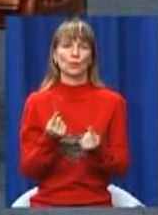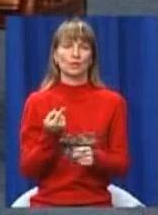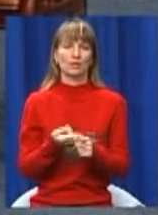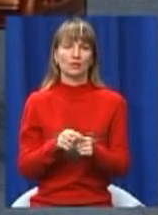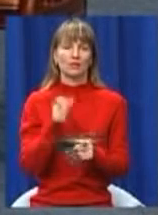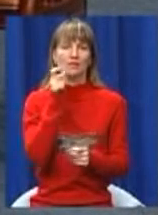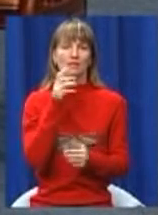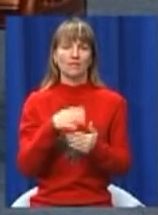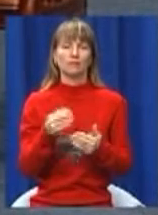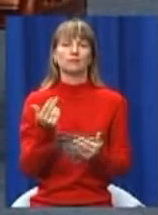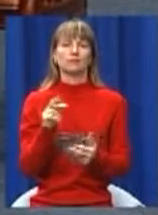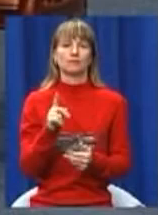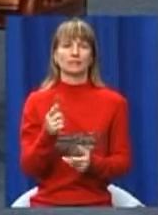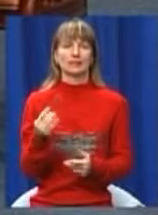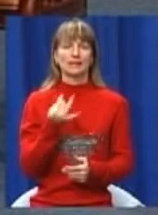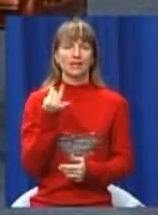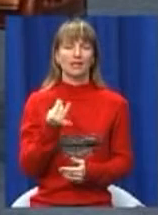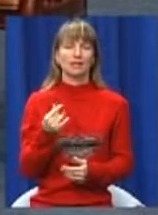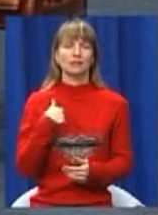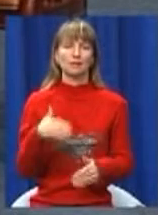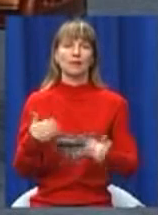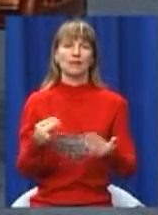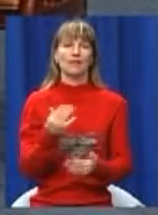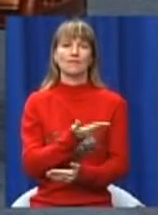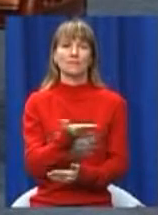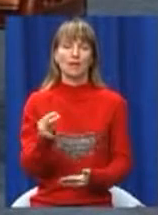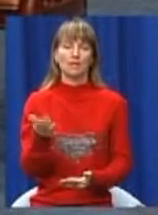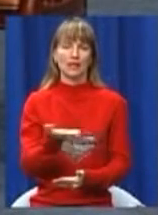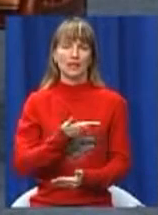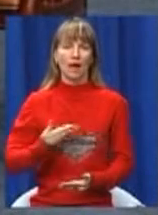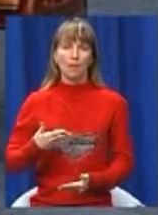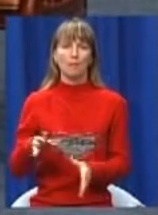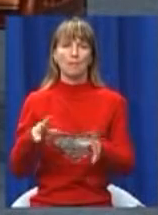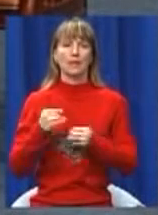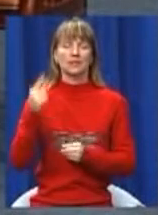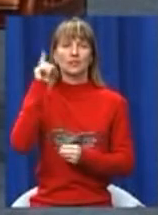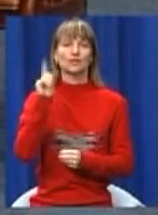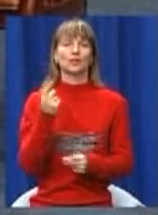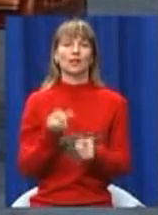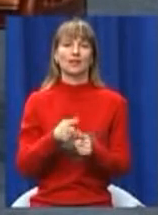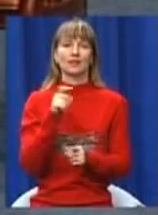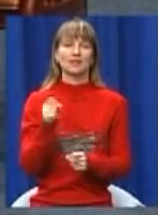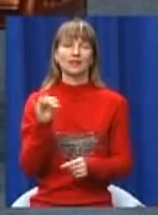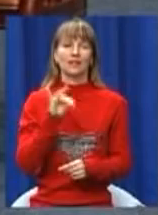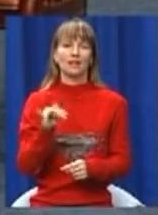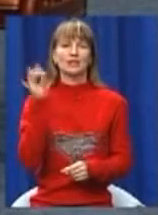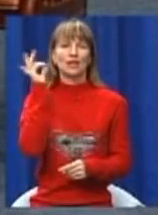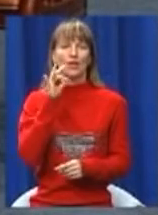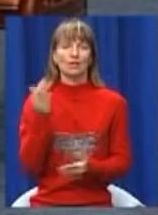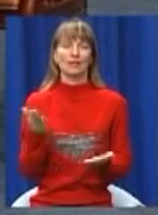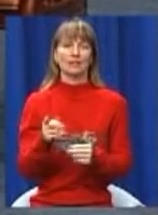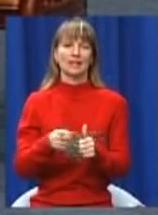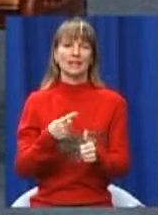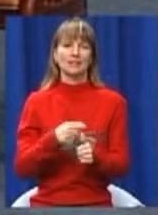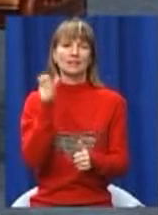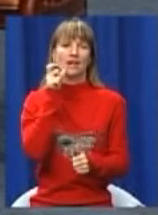цукрова вата? Так, цікаво було. Тож, я пропоную і вам, і нам разом дізнатися, що вона за цікава солодка, або, як її називають,